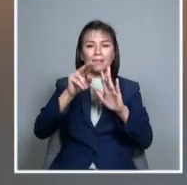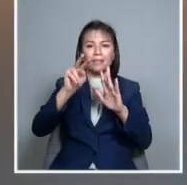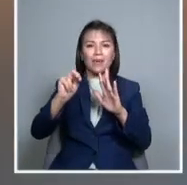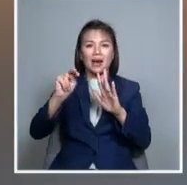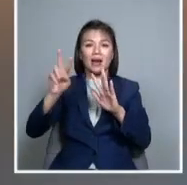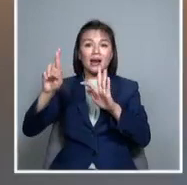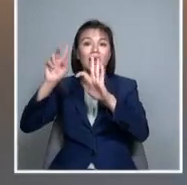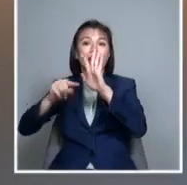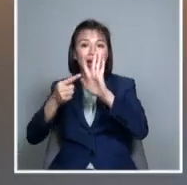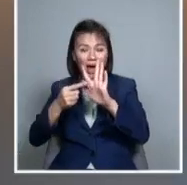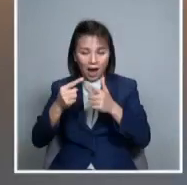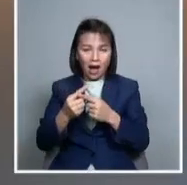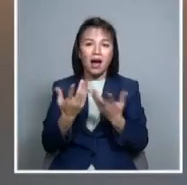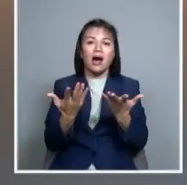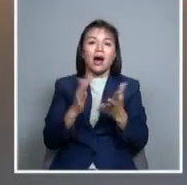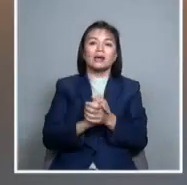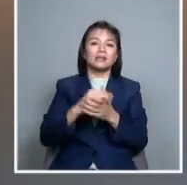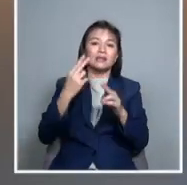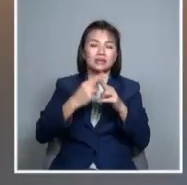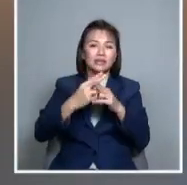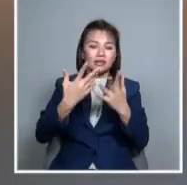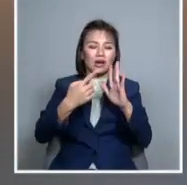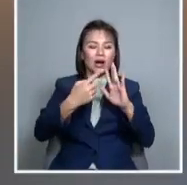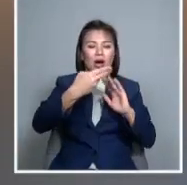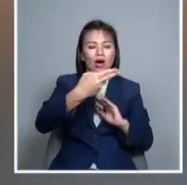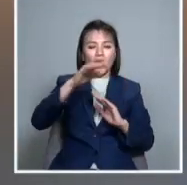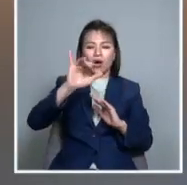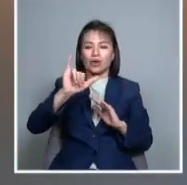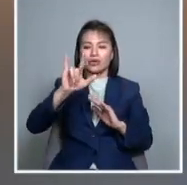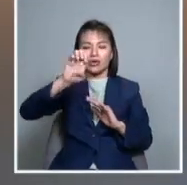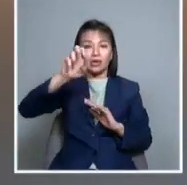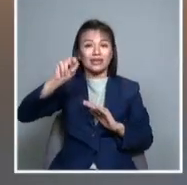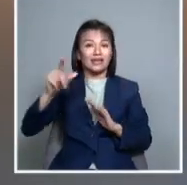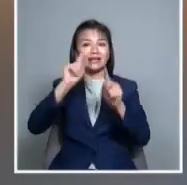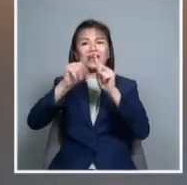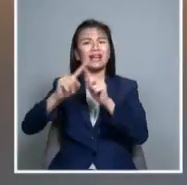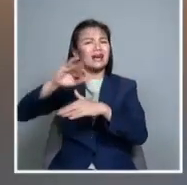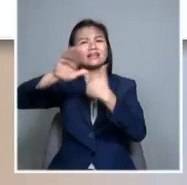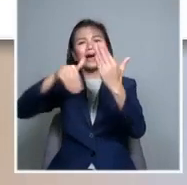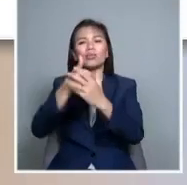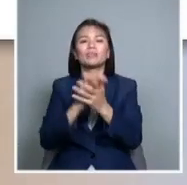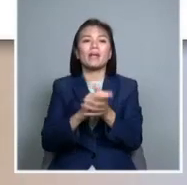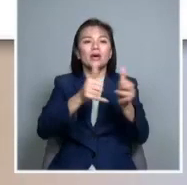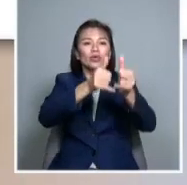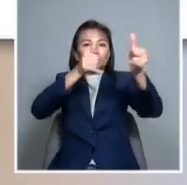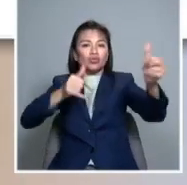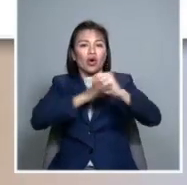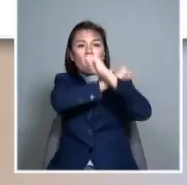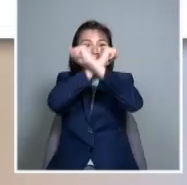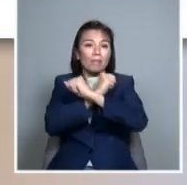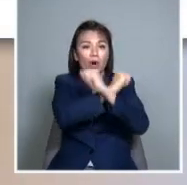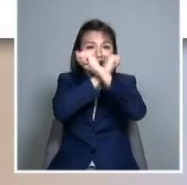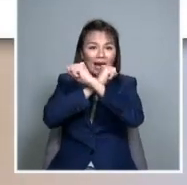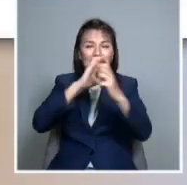ขณะที่ชาวเน็ตต่างส่งรูปภาพอวยพรวันสงกรานต์ผ่านออนไลน์เพื่อหลีกเลี่ยงการแพร่เชื้อโควิด 19